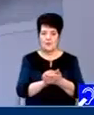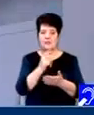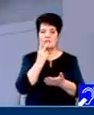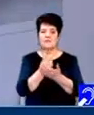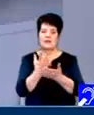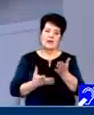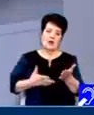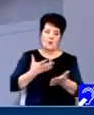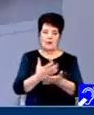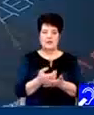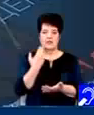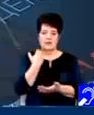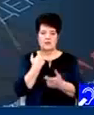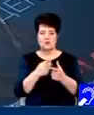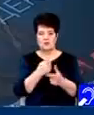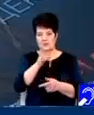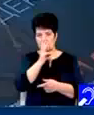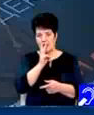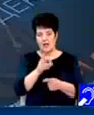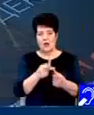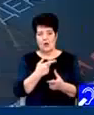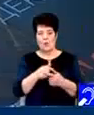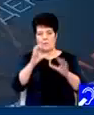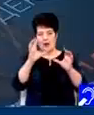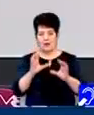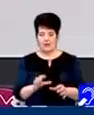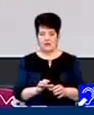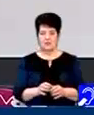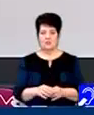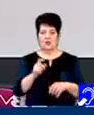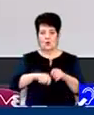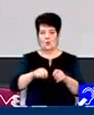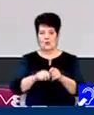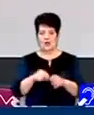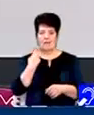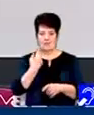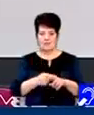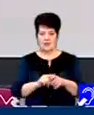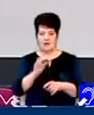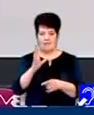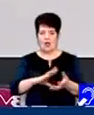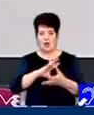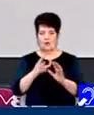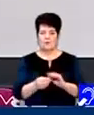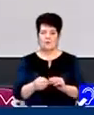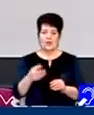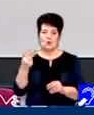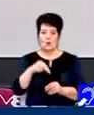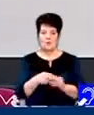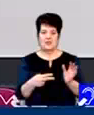dacă au plătit impozitele și salariile, așa cum cere legea. Controlele fiscale, în prima etapă, va cuprinde perioada anului